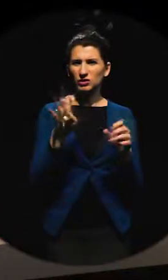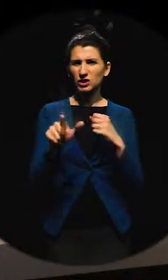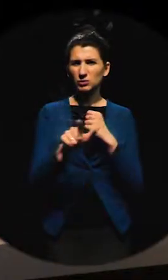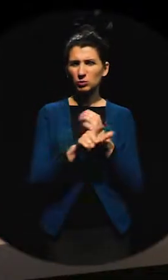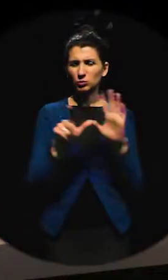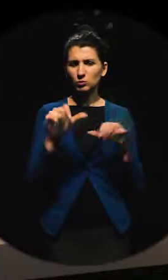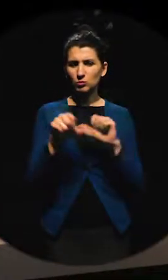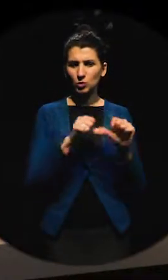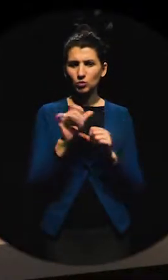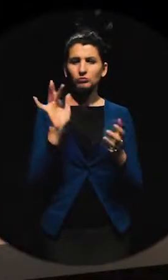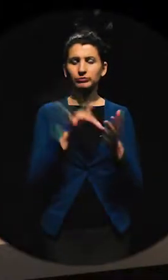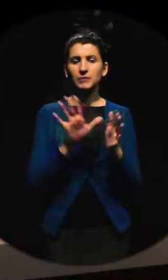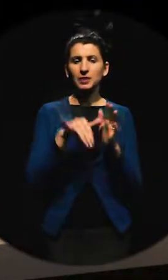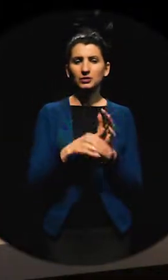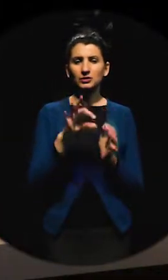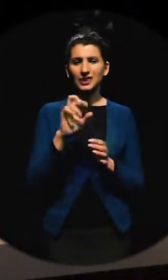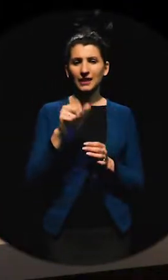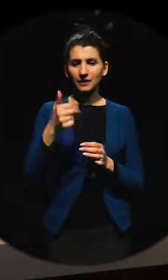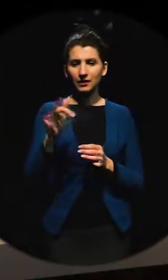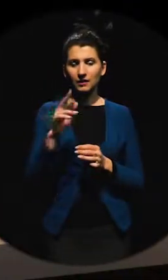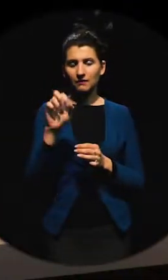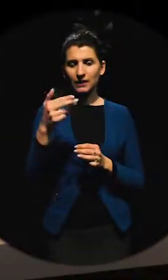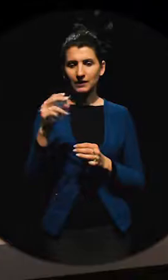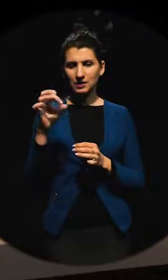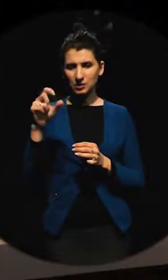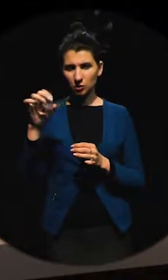1977 roku w San Francisco. To była akcja okupacyjna,